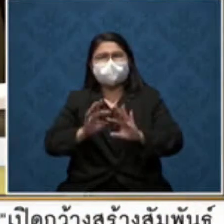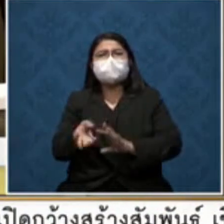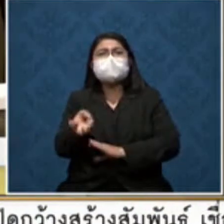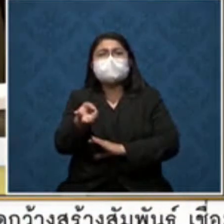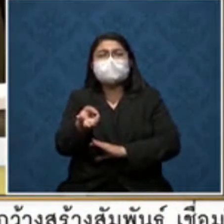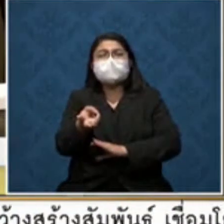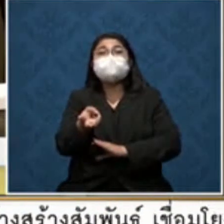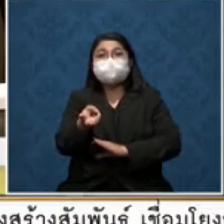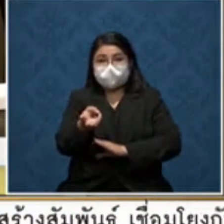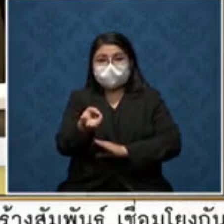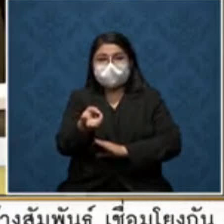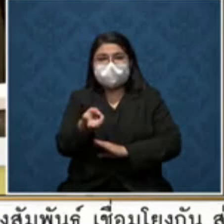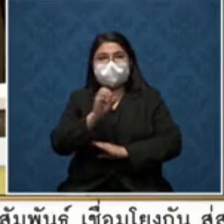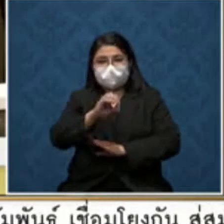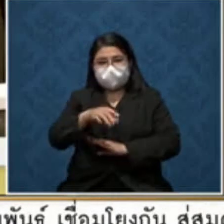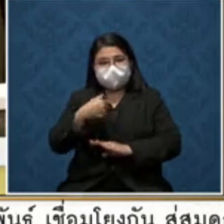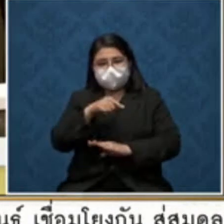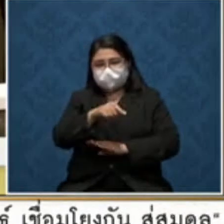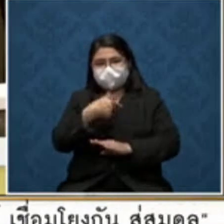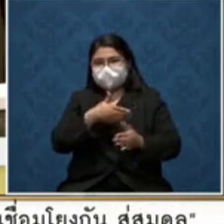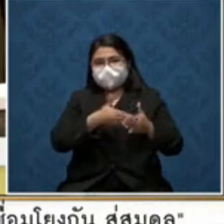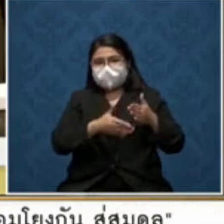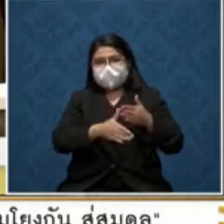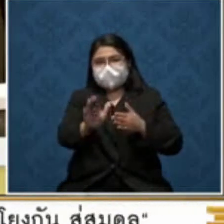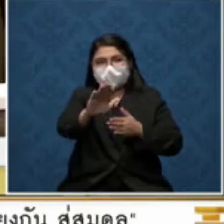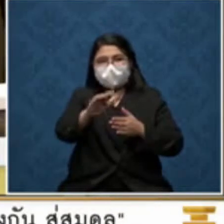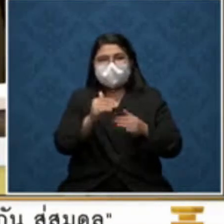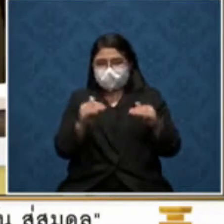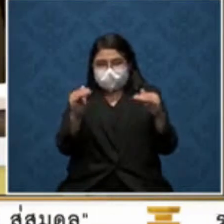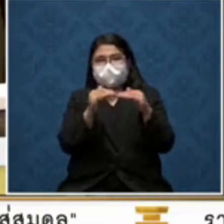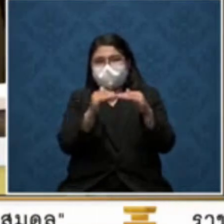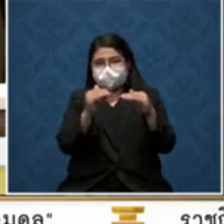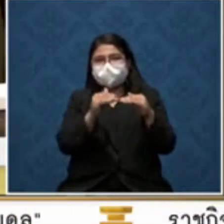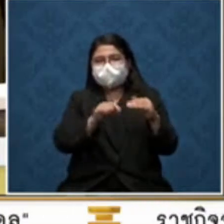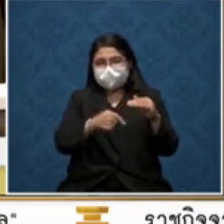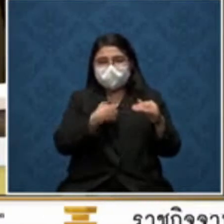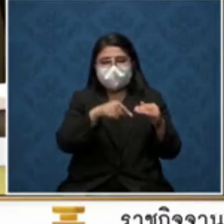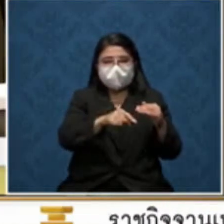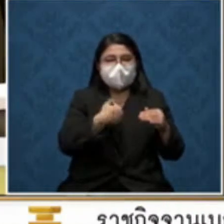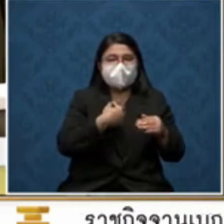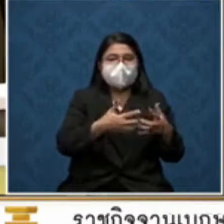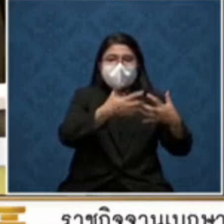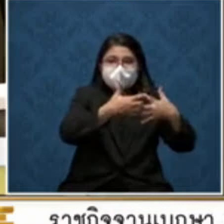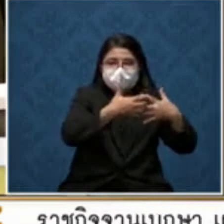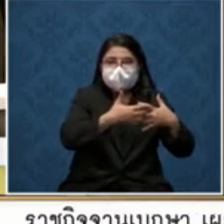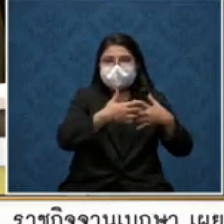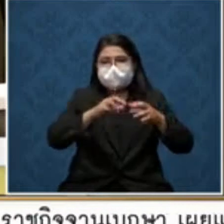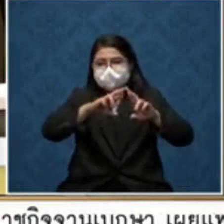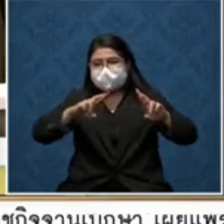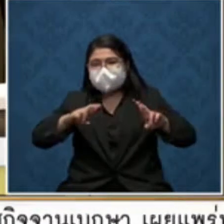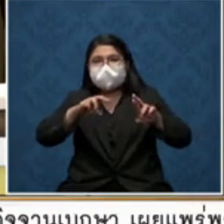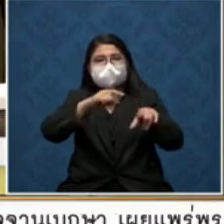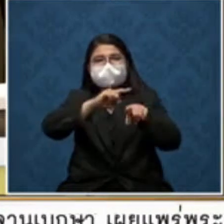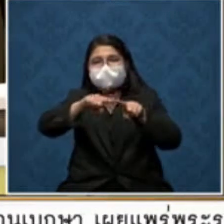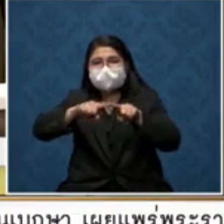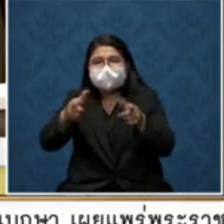็ได้อันนี้เป็นหน่งที่กุดเกยดพูดนถกตองเพราะว่าถ้าเป็ ภาลบอมันจะมีหักและจะแก้